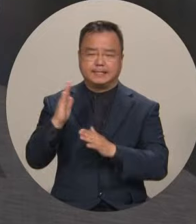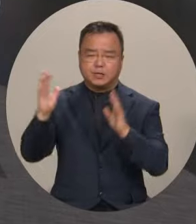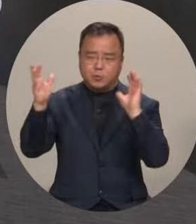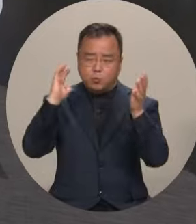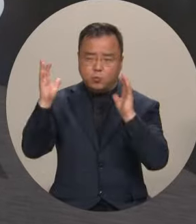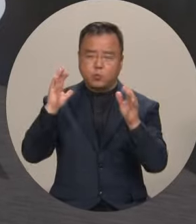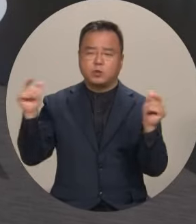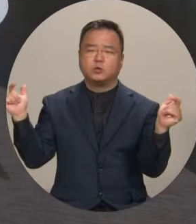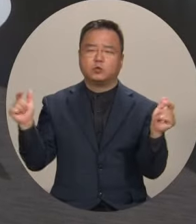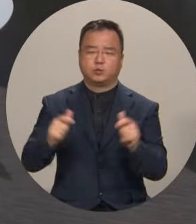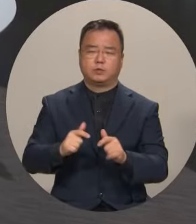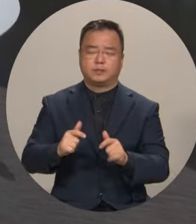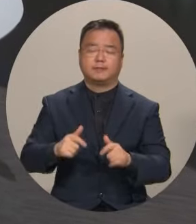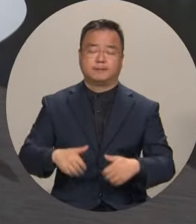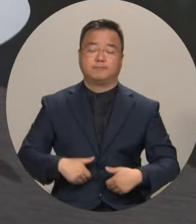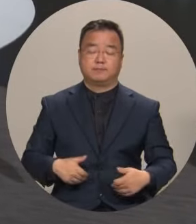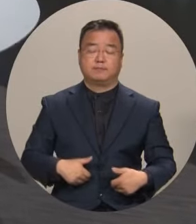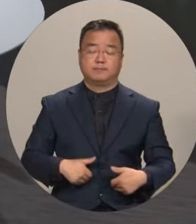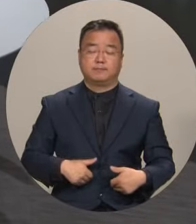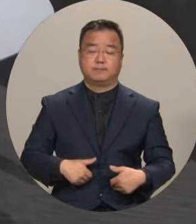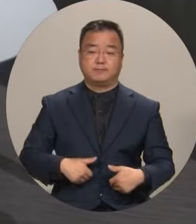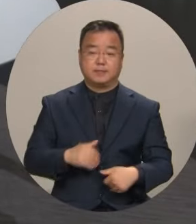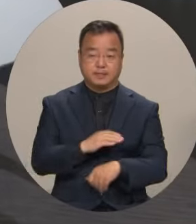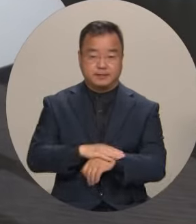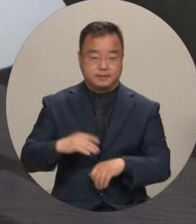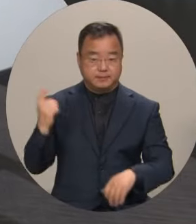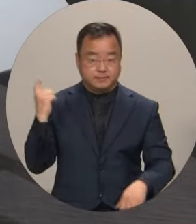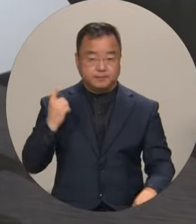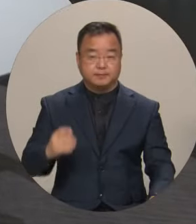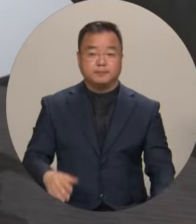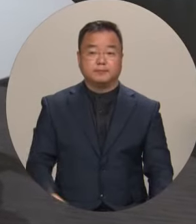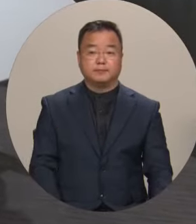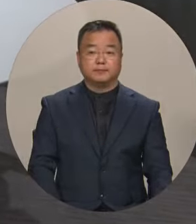줄일 수 있기를 바라겠습니다 금훈 기자 잘 들었습니다